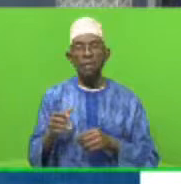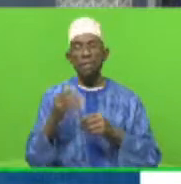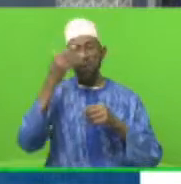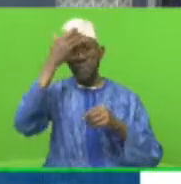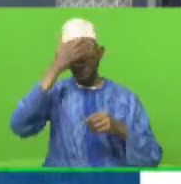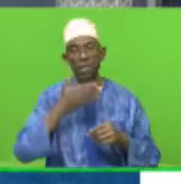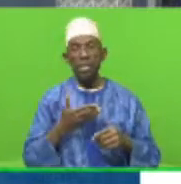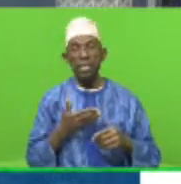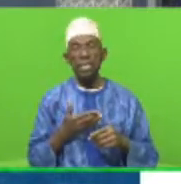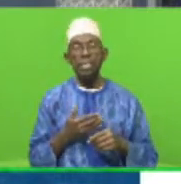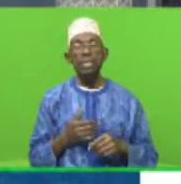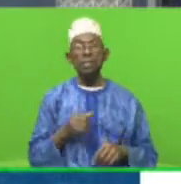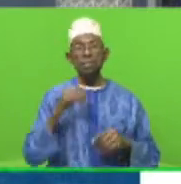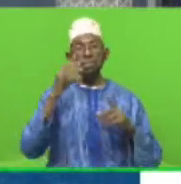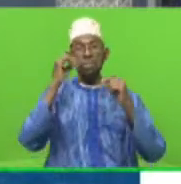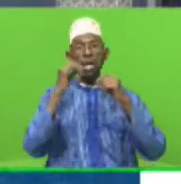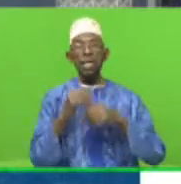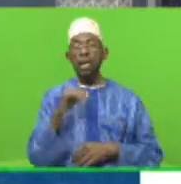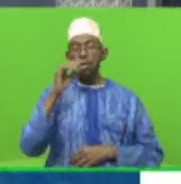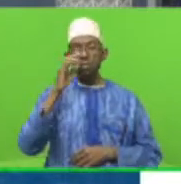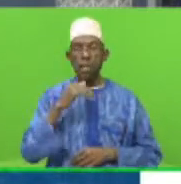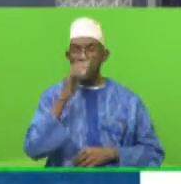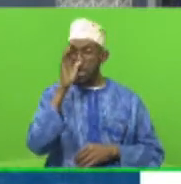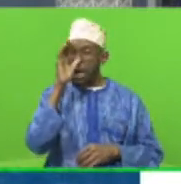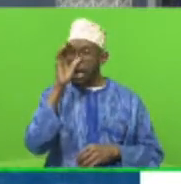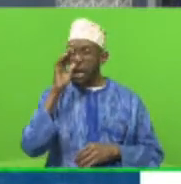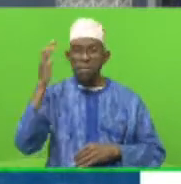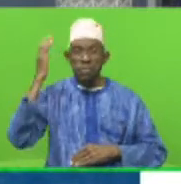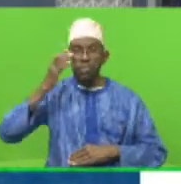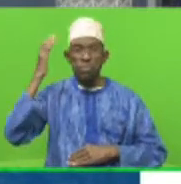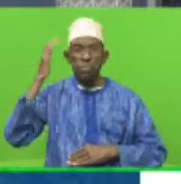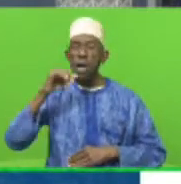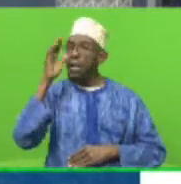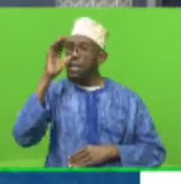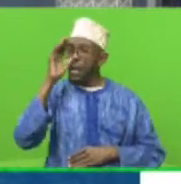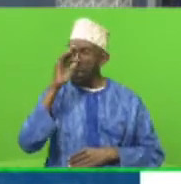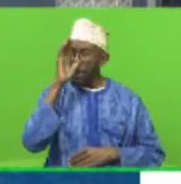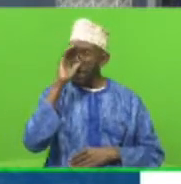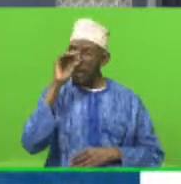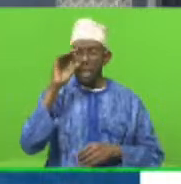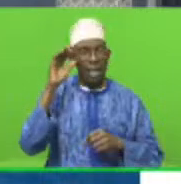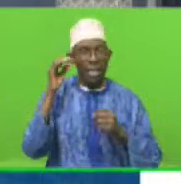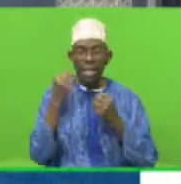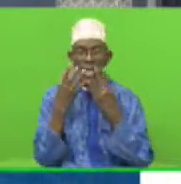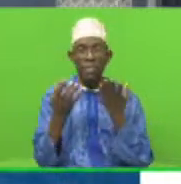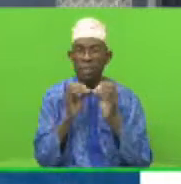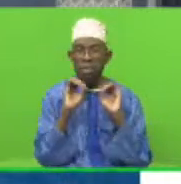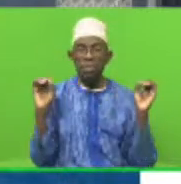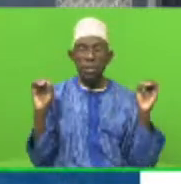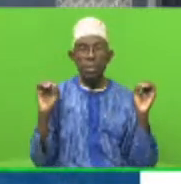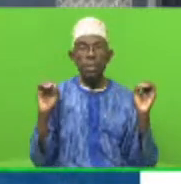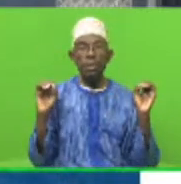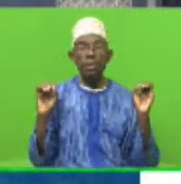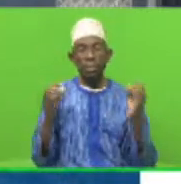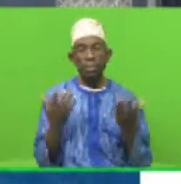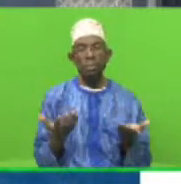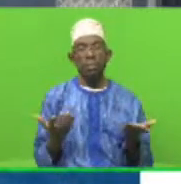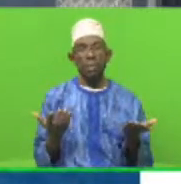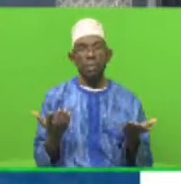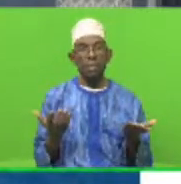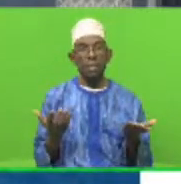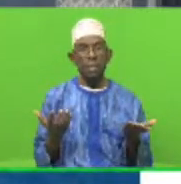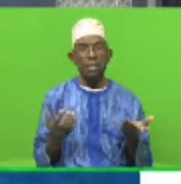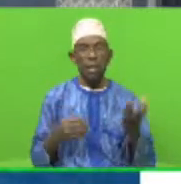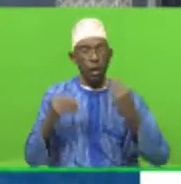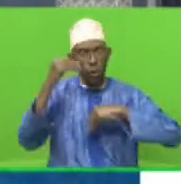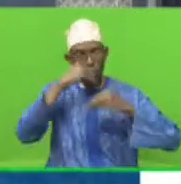you even without batting an eyelid, and they would lie to your face. They would not even twitch. وَالْعِيَاذُ بِاللَّهِ. مَطْمُوسُ الْفِطْرَةِ. You know, they